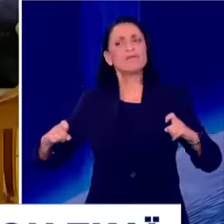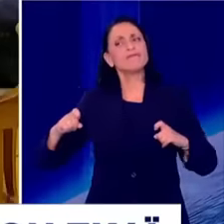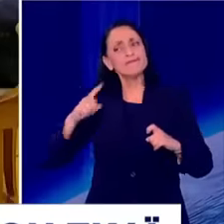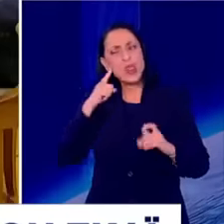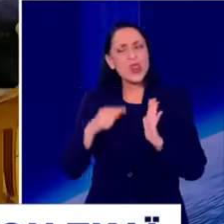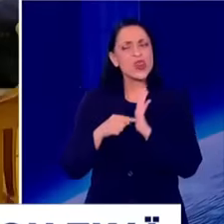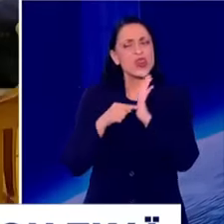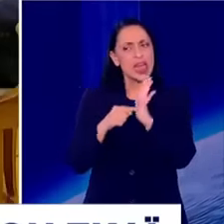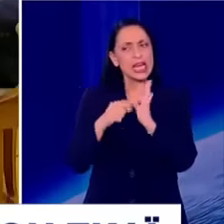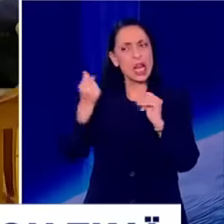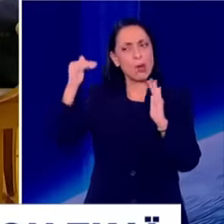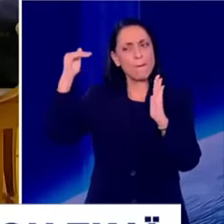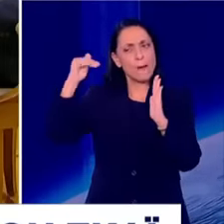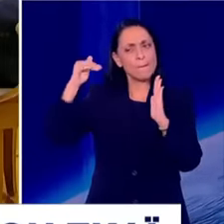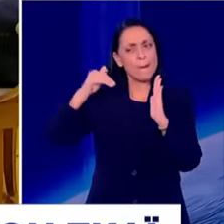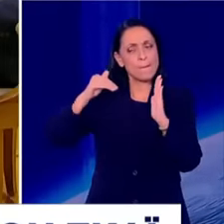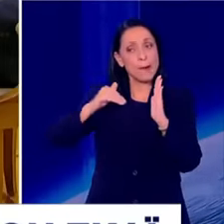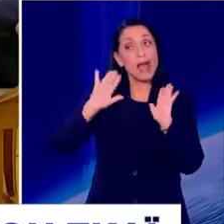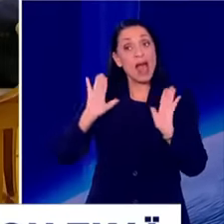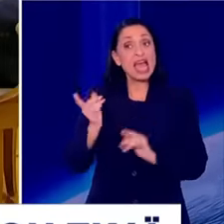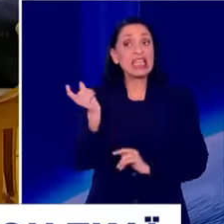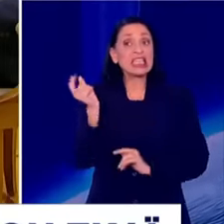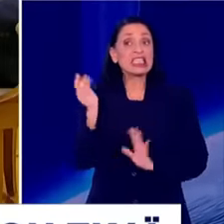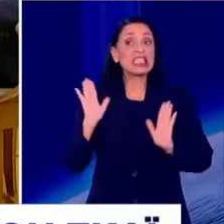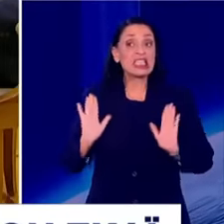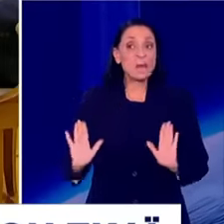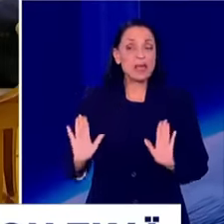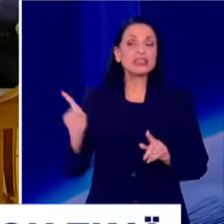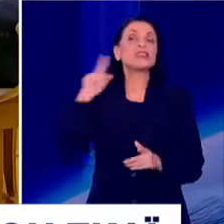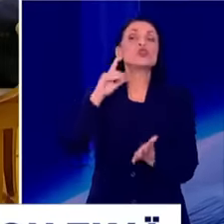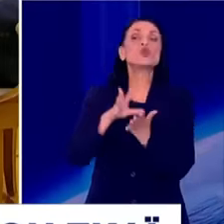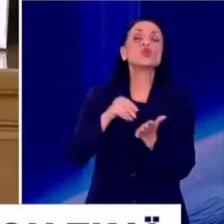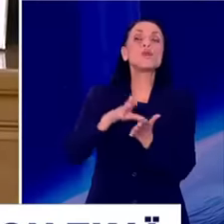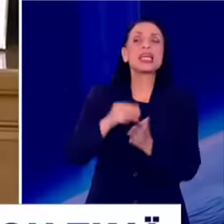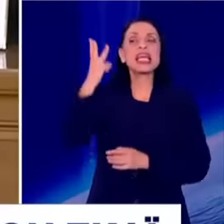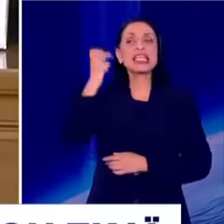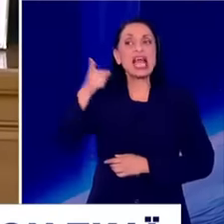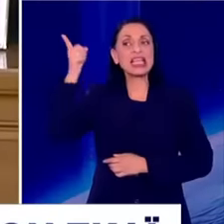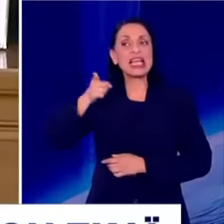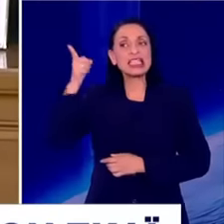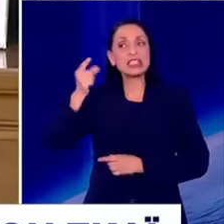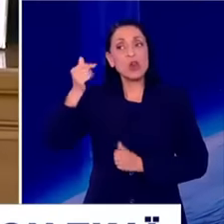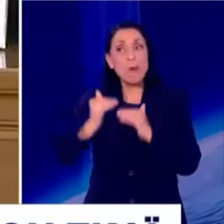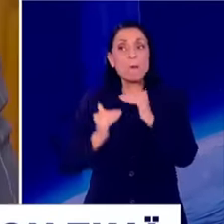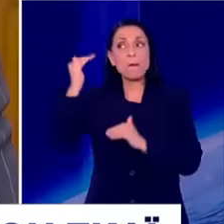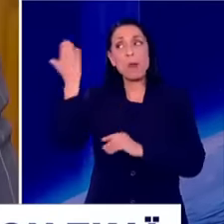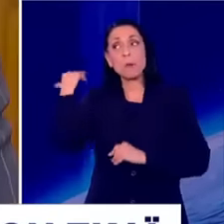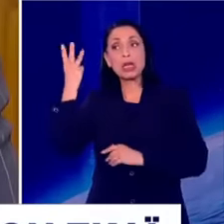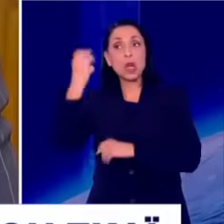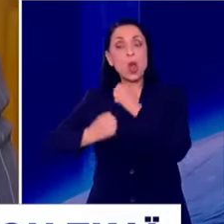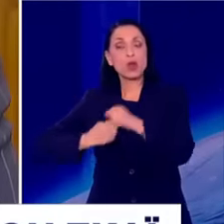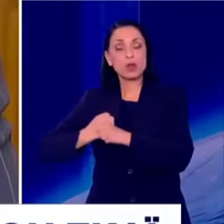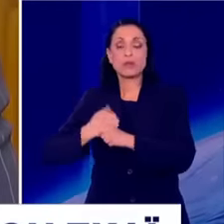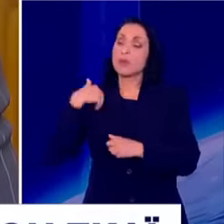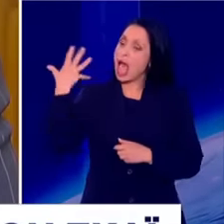ότι υποχωρεί. Όμως οι τιμές είναι 30% στο σούπερ μάρκετ κατά μέσο όρο πιο υψηλές από ό,τι ήταν πριν από 3 χρόνια. Υπάρχουν άλλα